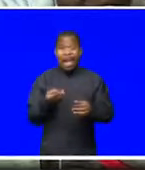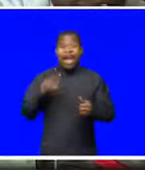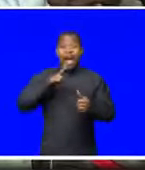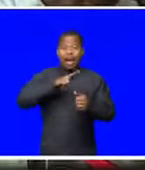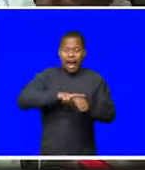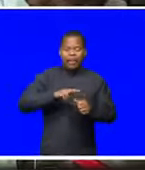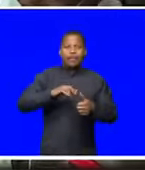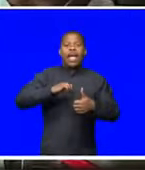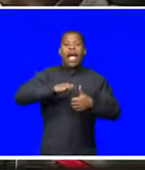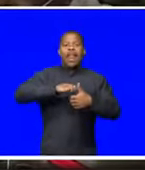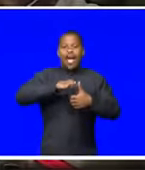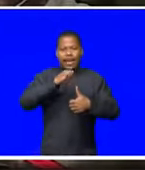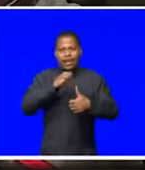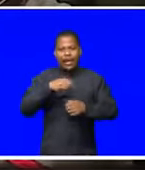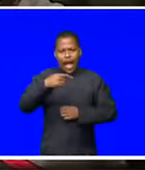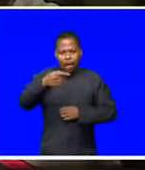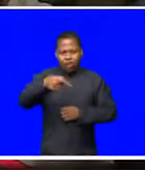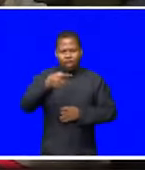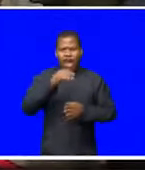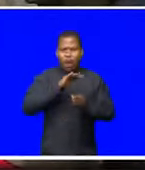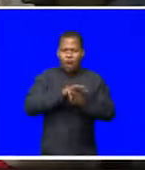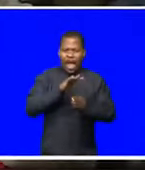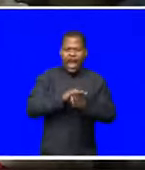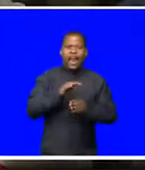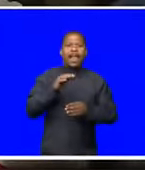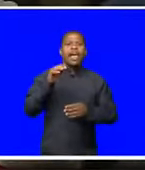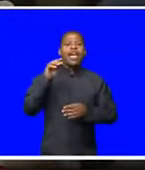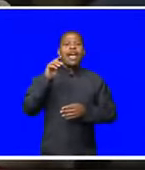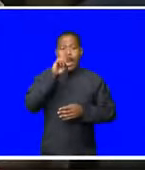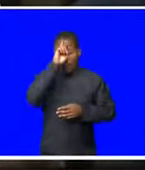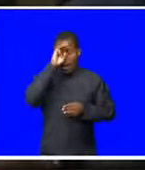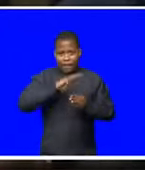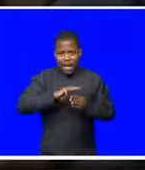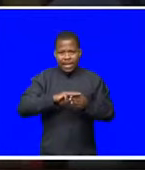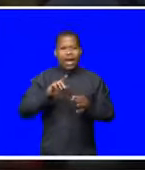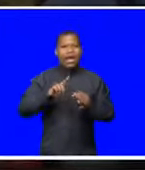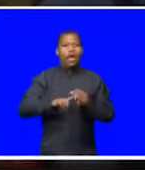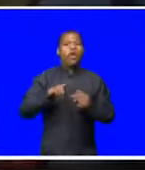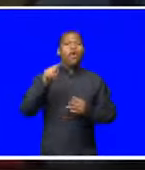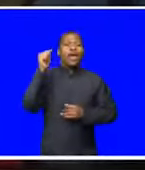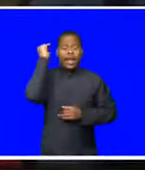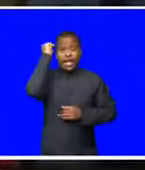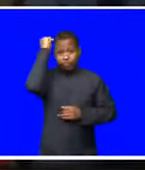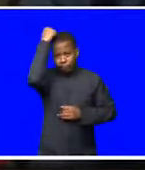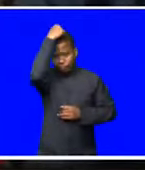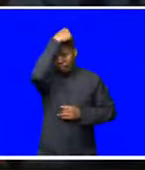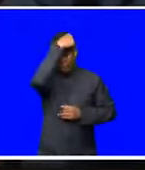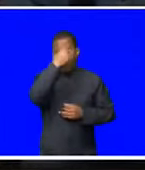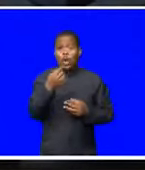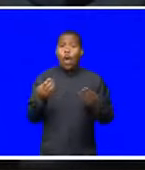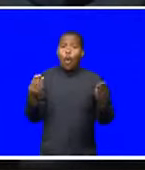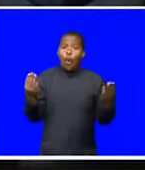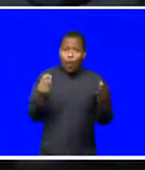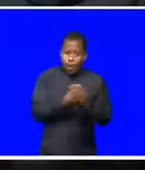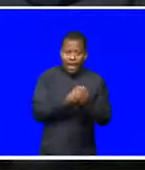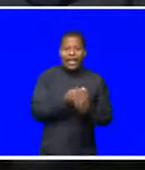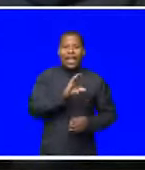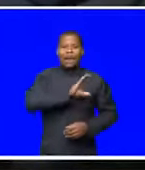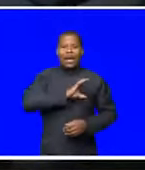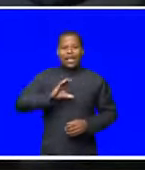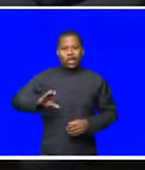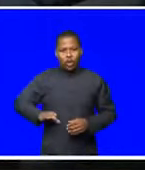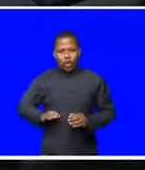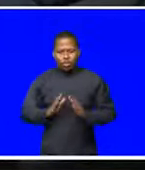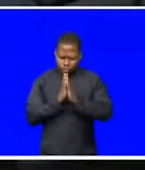nengonyama yemaSwati inkosi Mswati wesithathu nendlovukazi mhlekazi lokube sigaba lesilethele emakholo ayintfokoto lenkulu ikakhulu